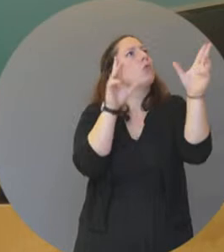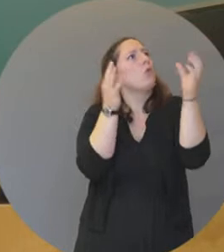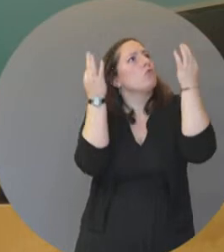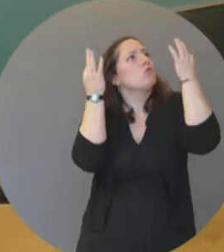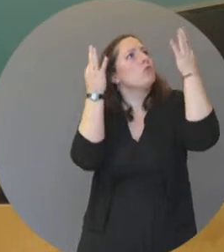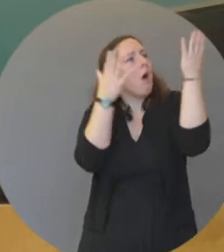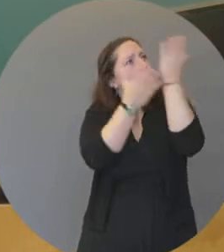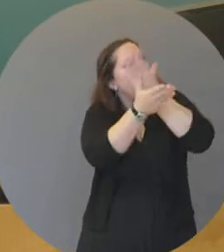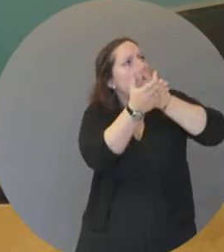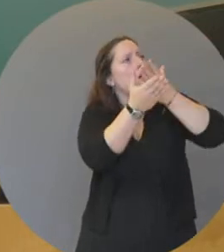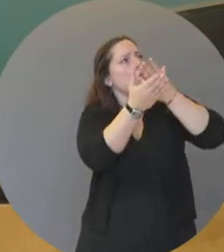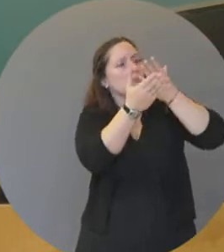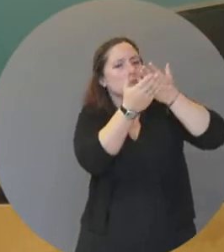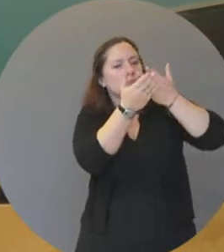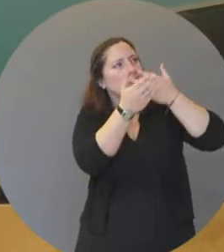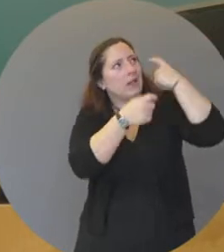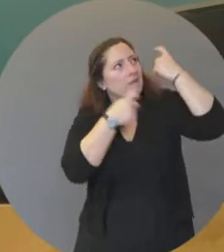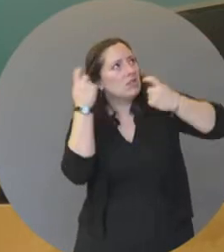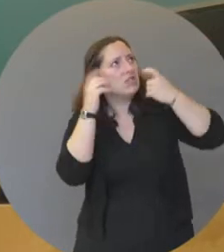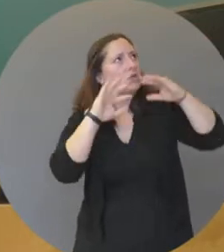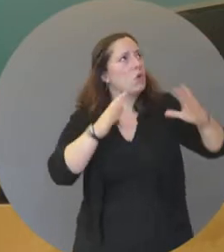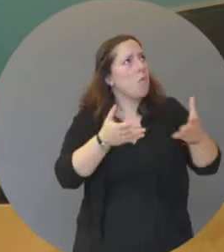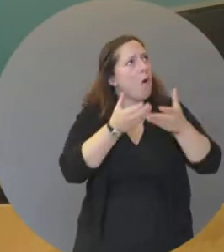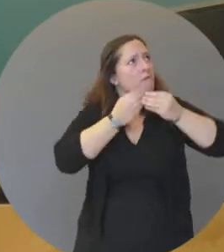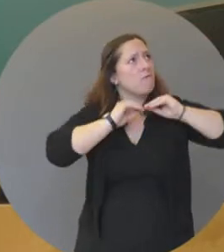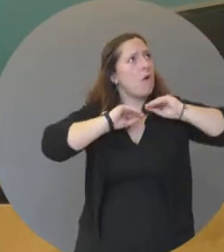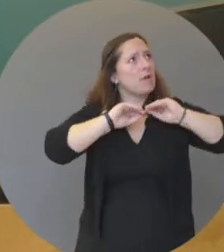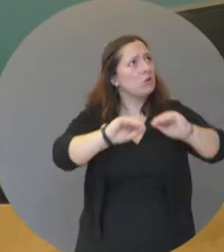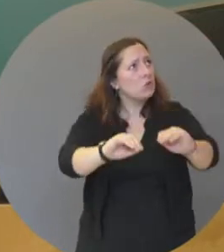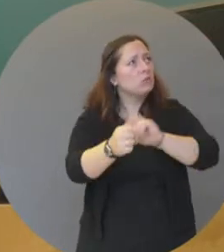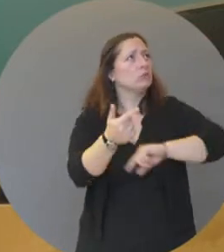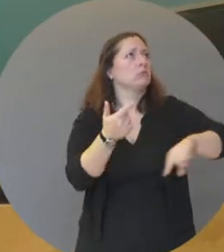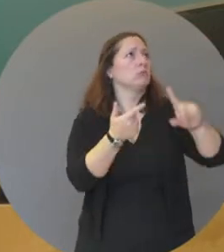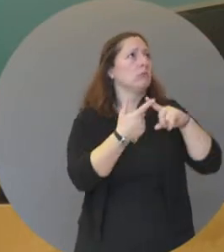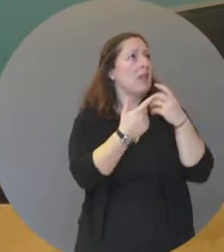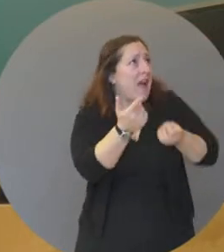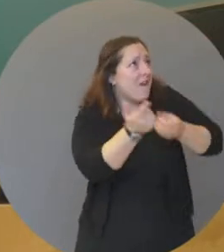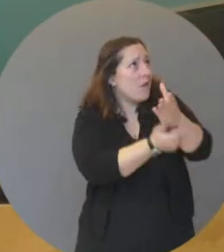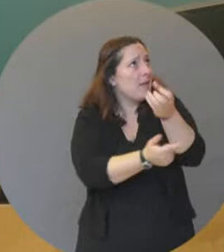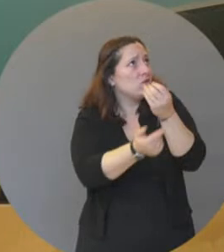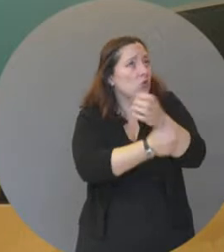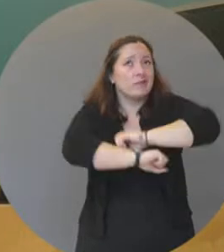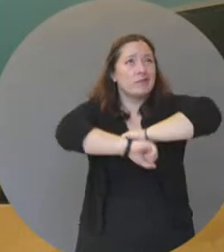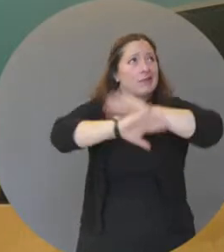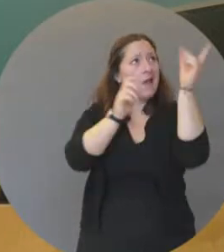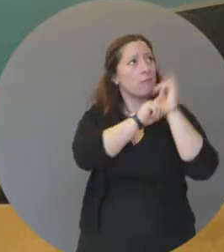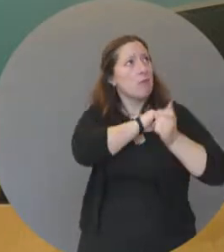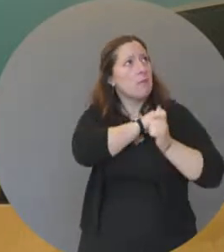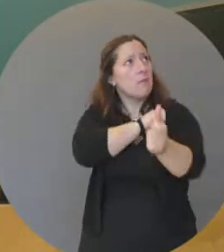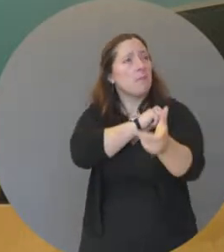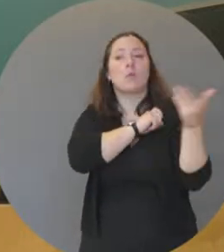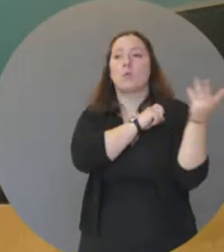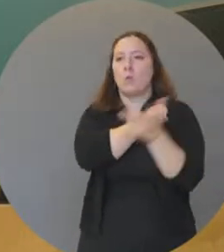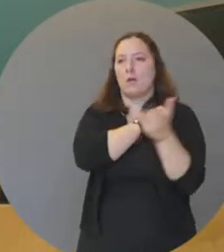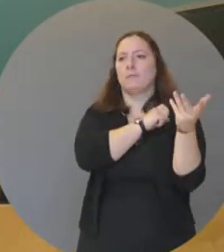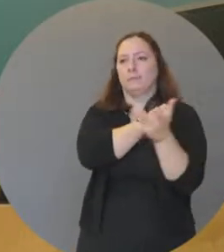pour nous accorder sur la formation et les informations qui pourront accompagner une telle action